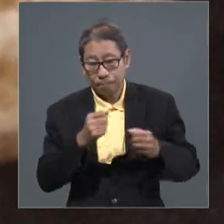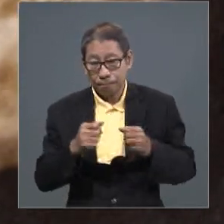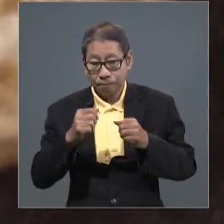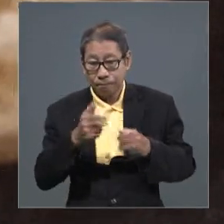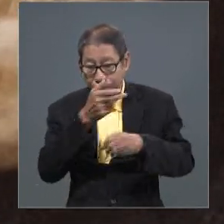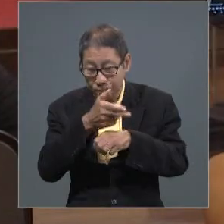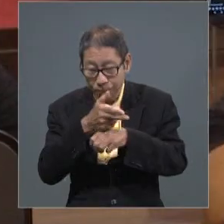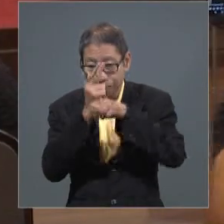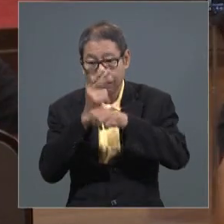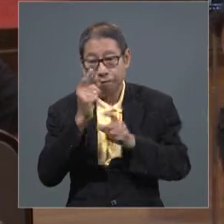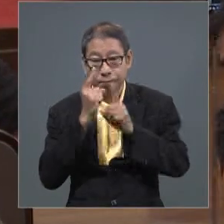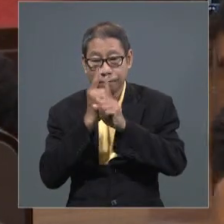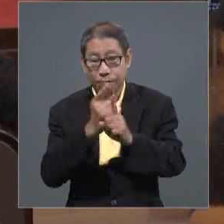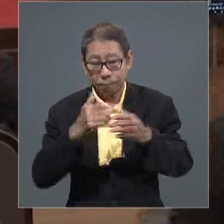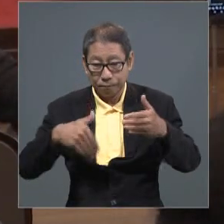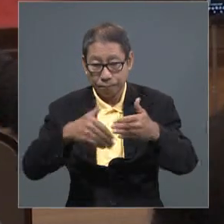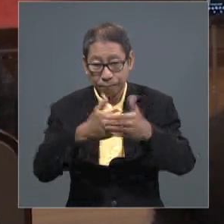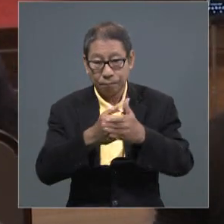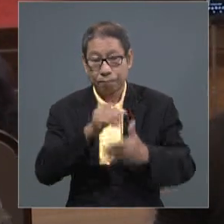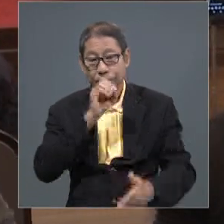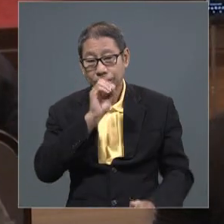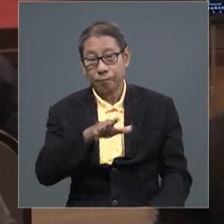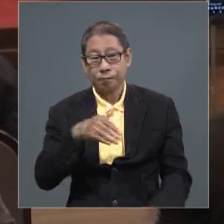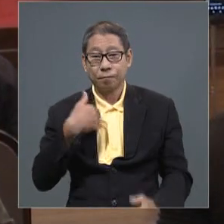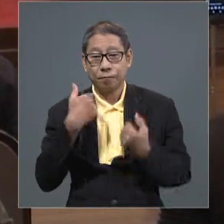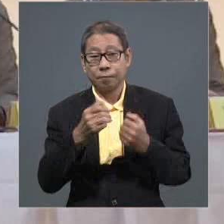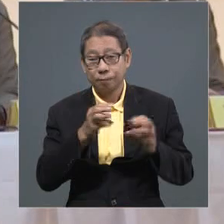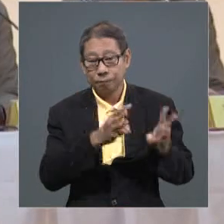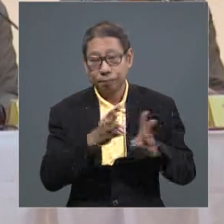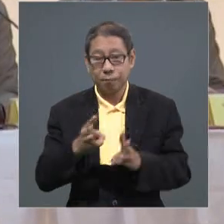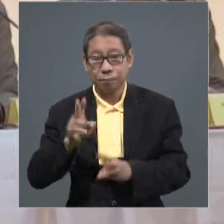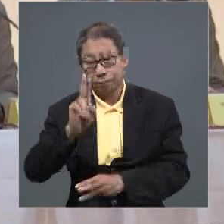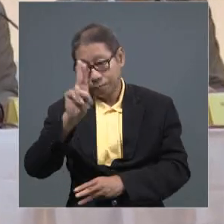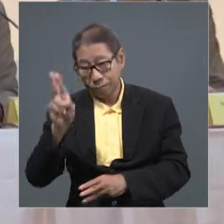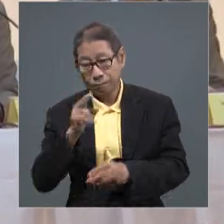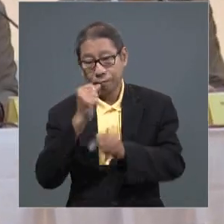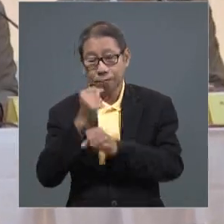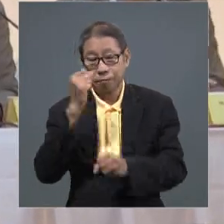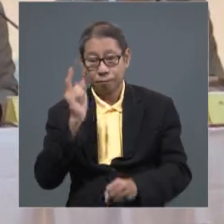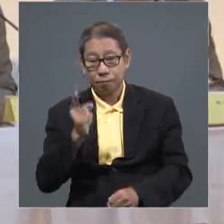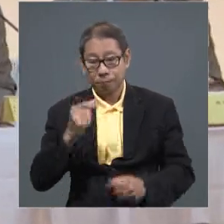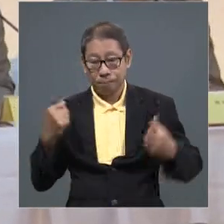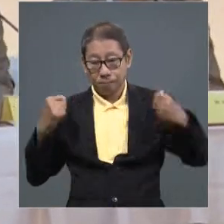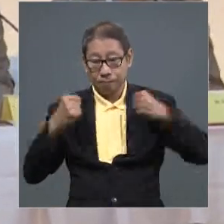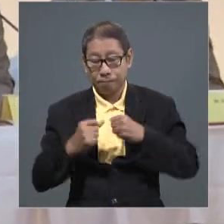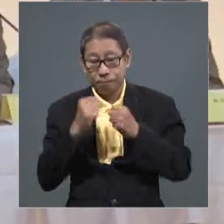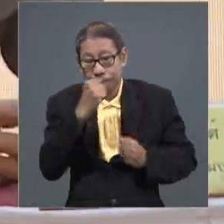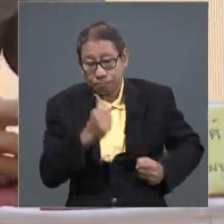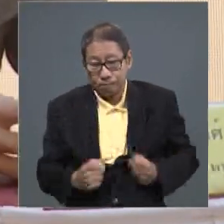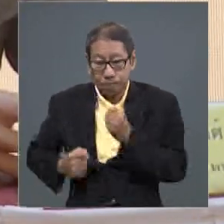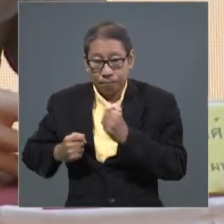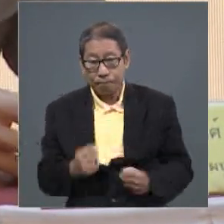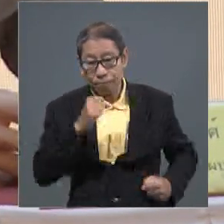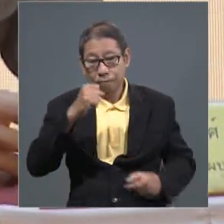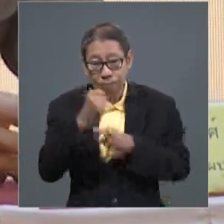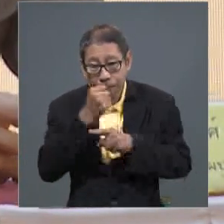ตามยุทธวิธีต่างๆแต่ยืนยันไม่มีการนำไปใช้ในการปฏิบัติงานจริงคือเขาใส่เนี่ยเพื่อทดสอบวิ่งเอาไว้ซ้อมเฉย